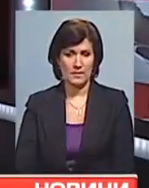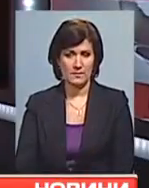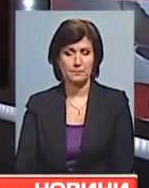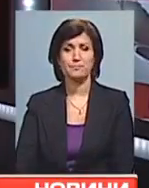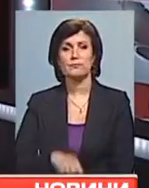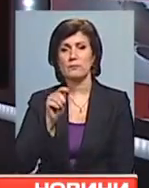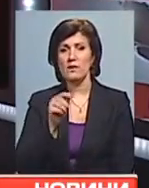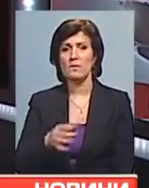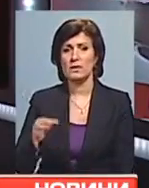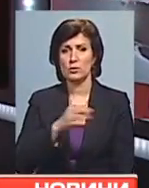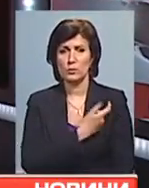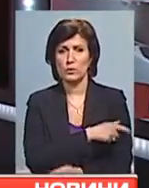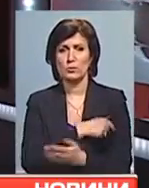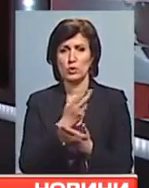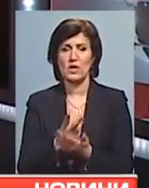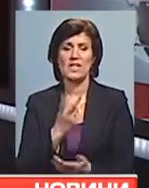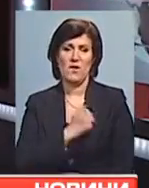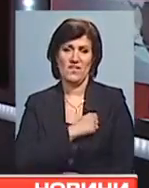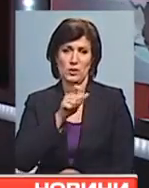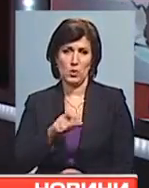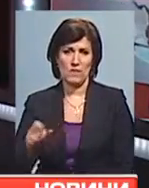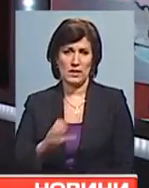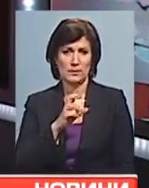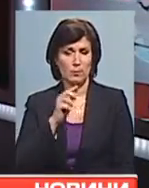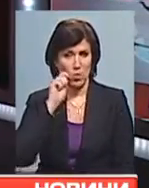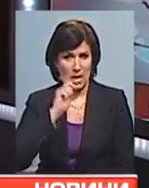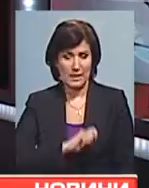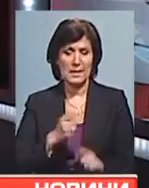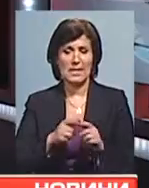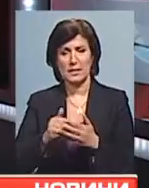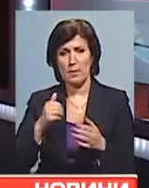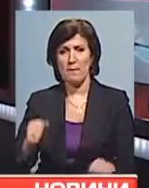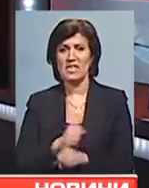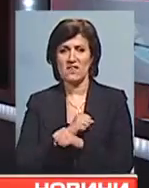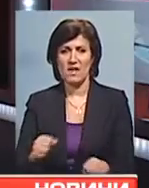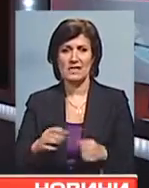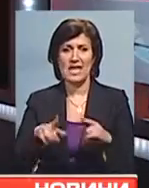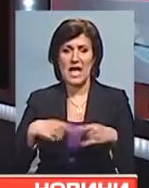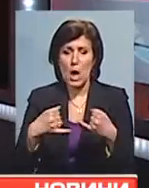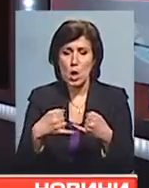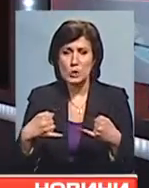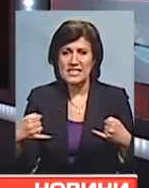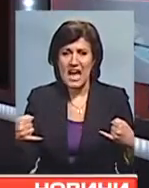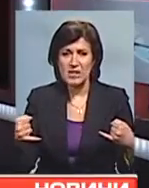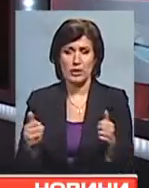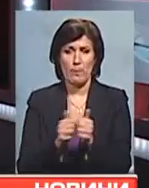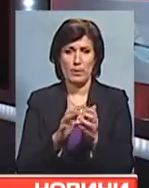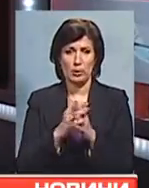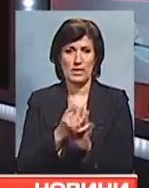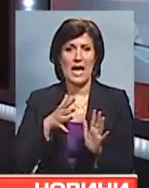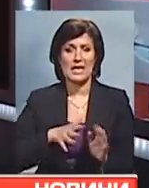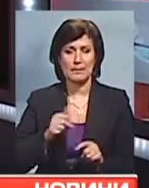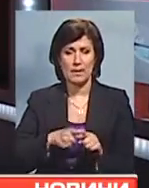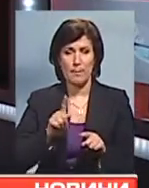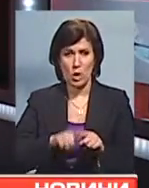У Луганській області шпиталізовано двох військовиків Збройних сил України, які напередодні підірвалися на розтяжці поблизу села Кримське. Про це на